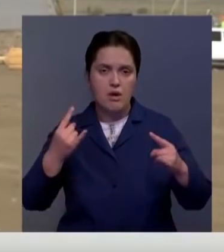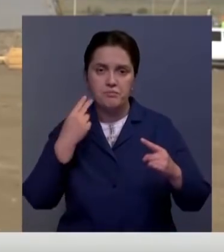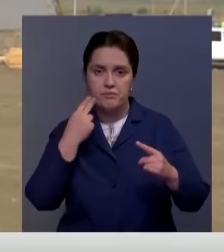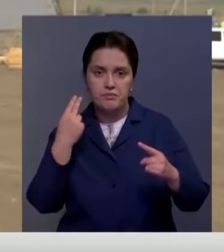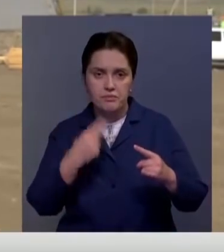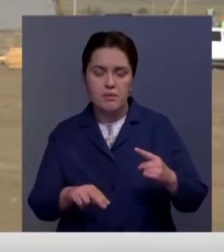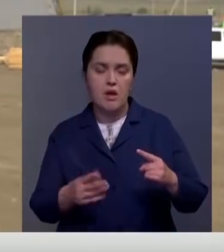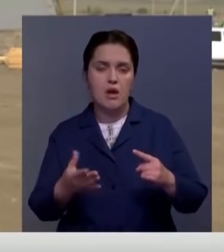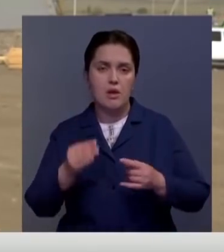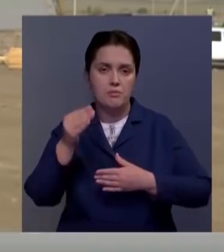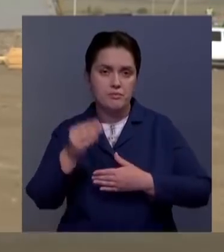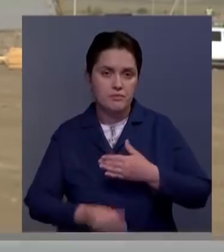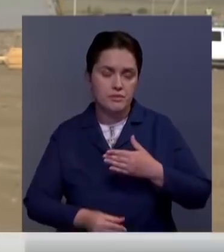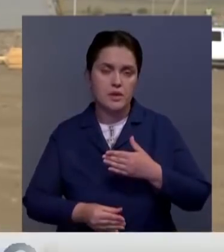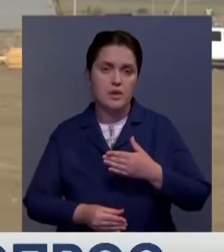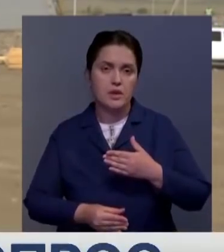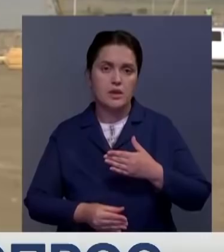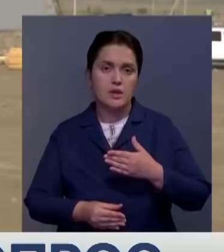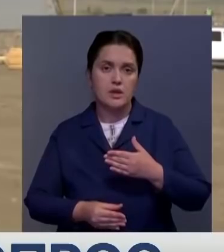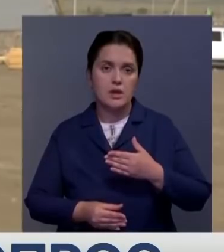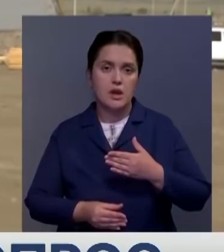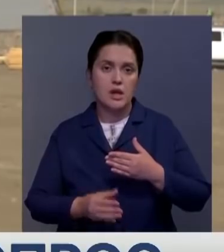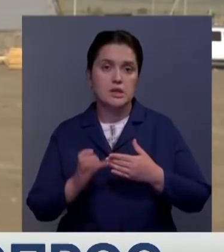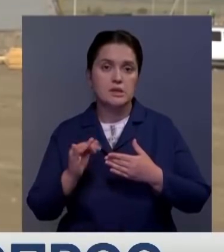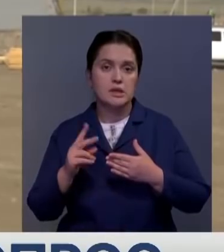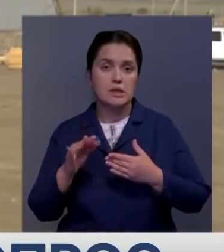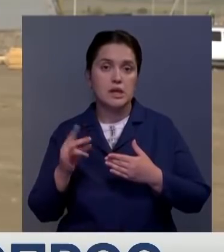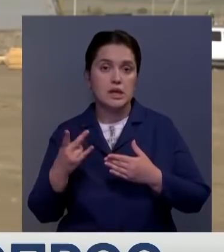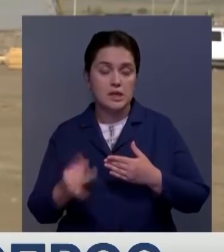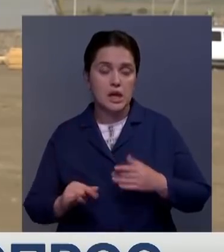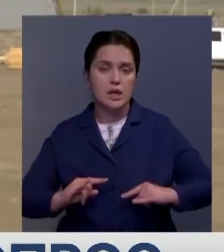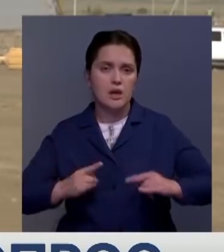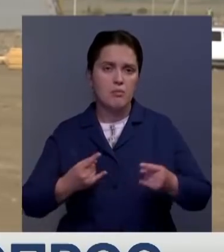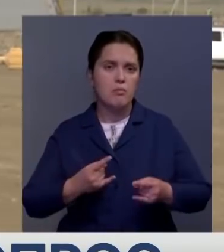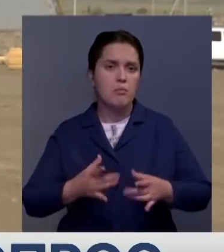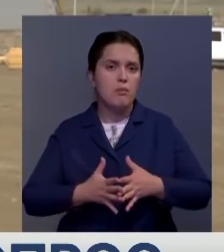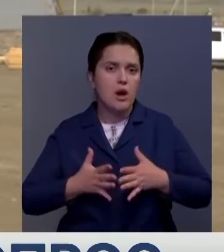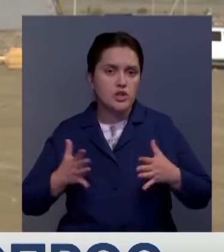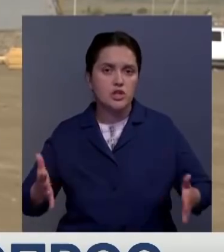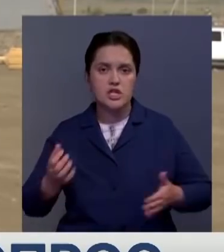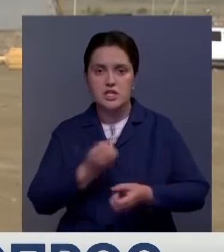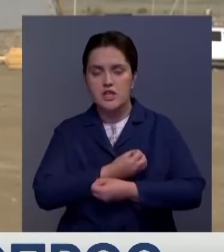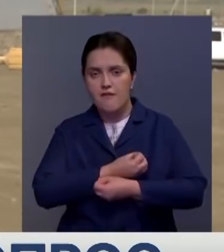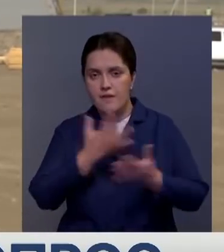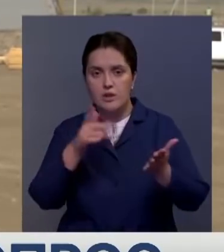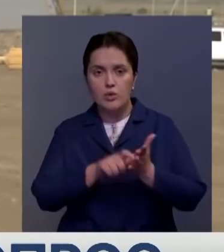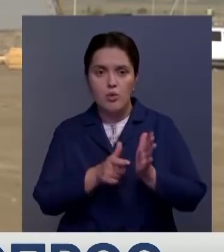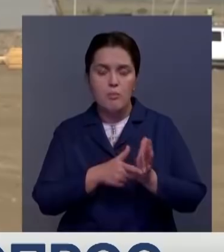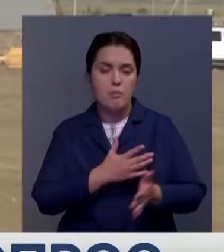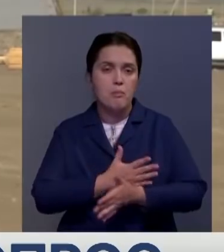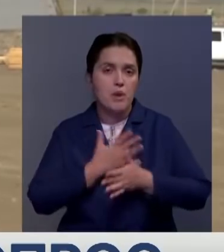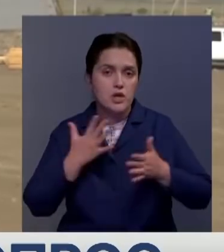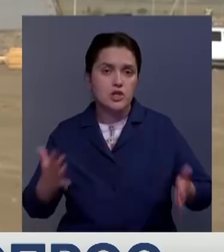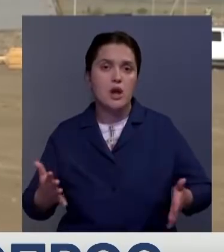и обшиваются силикатным кирпичом. Большие светлые комнаты, большая кухня. То